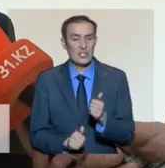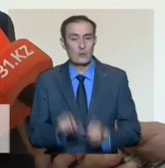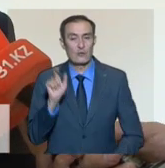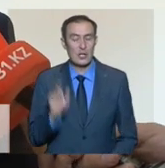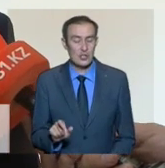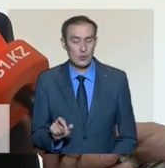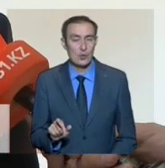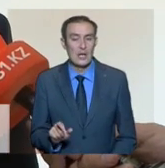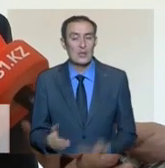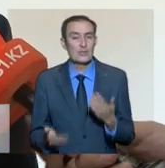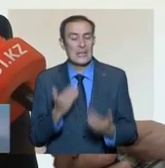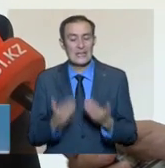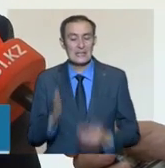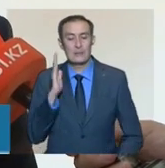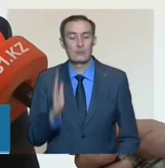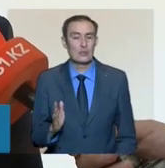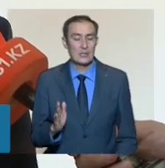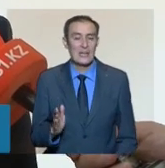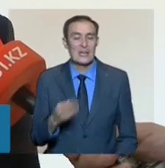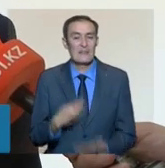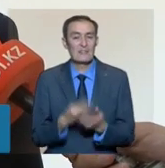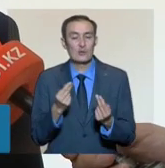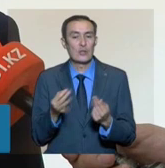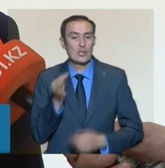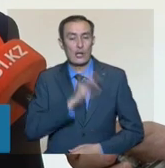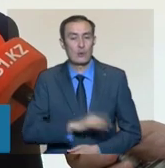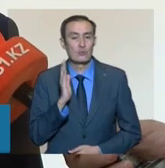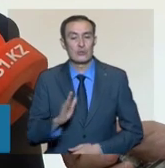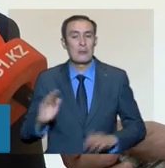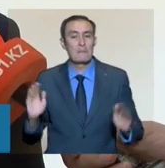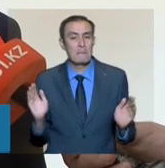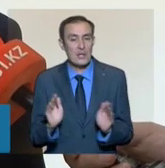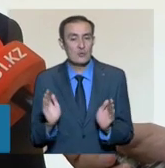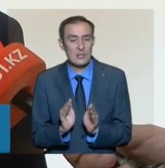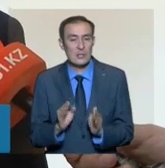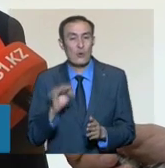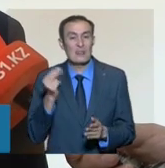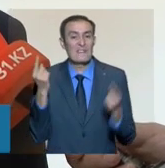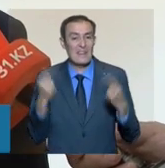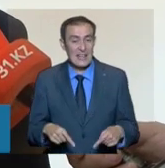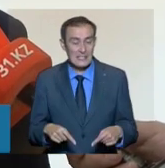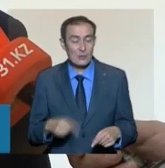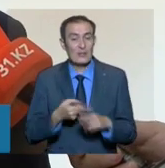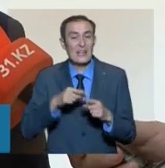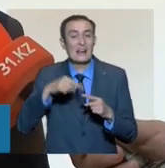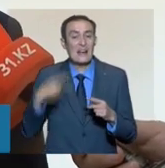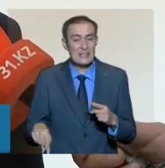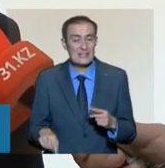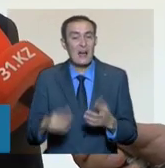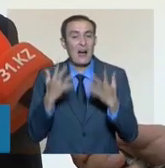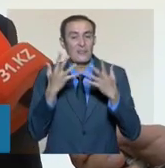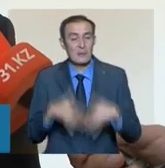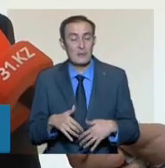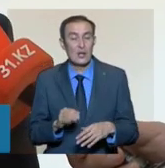вкладчику, что если будет отставать инвестиционная доходность от накопленной инфляции, то вот эта разница автоматически